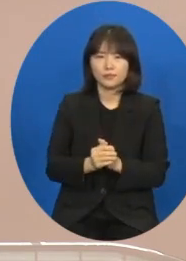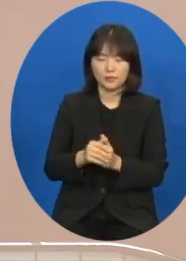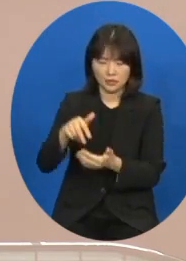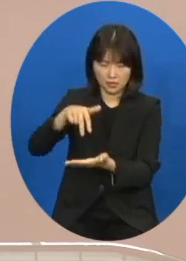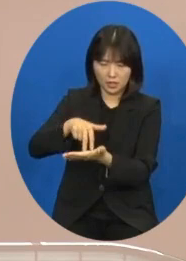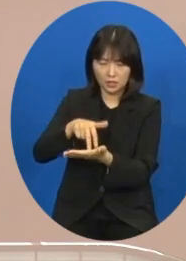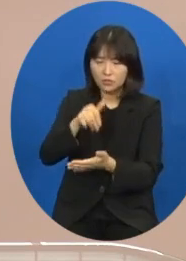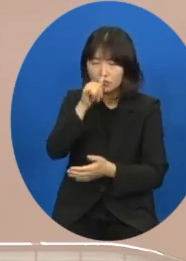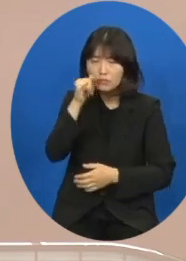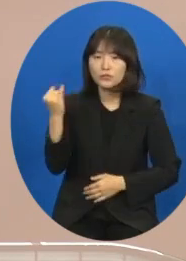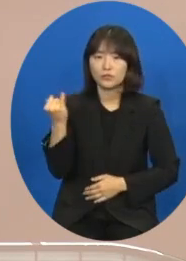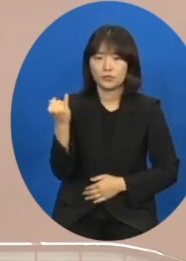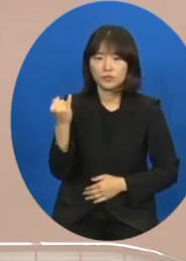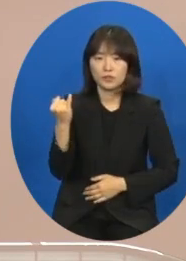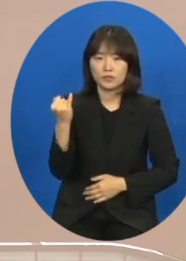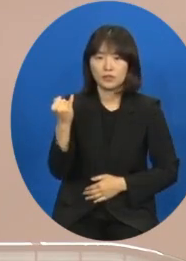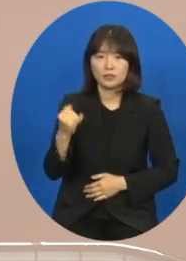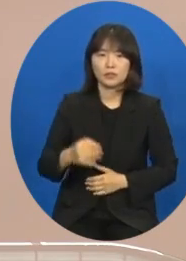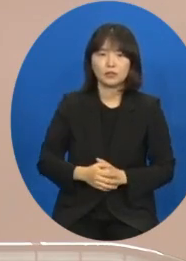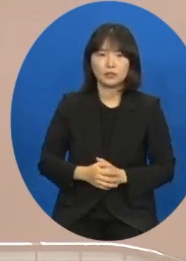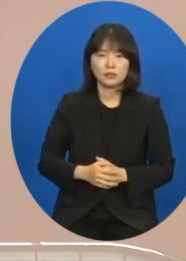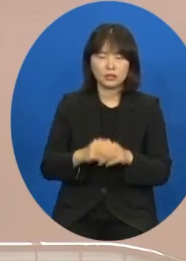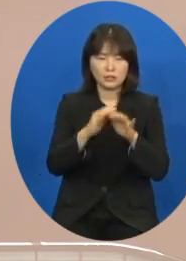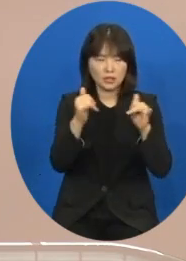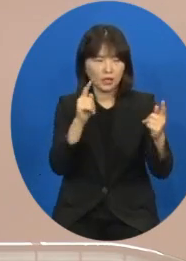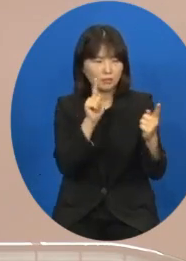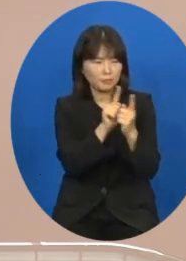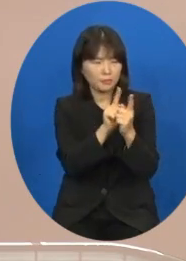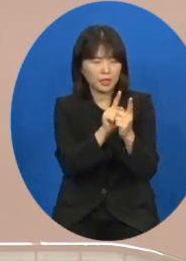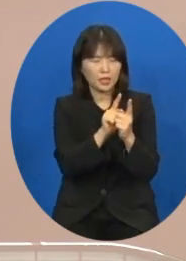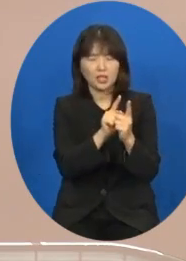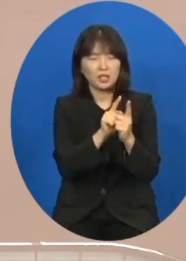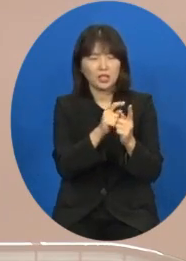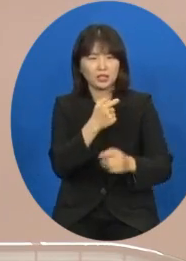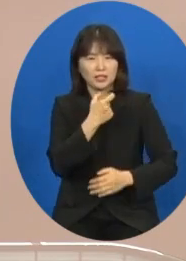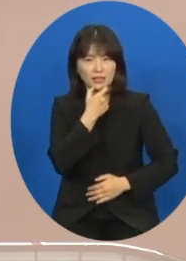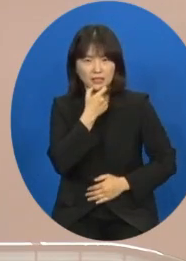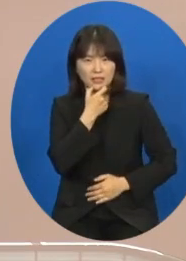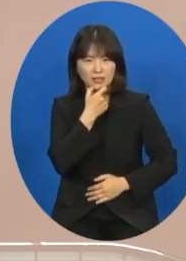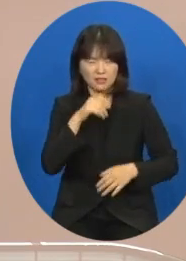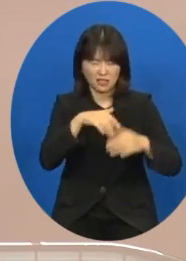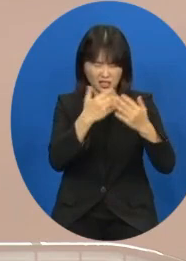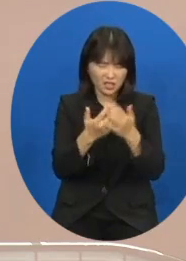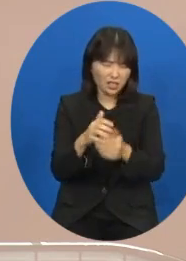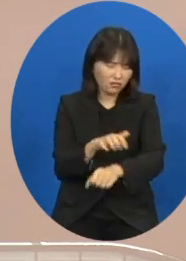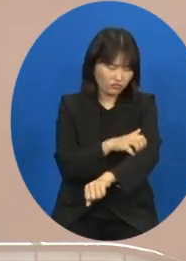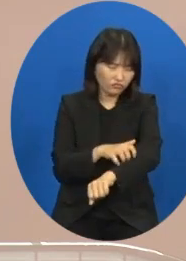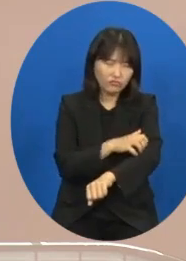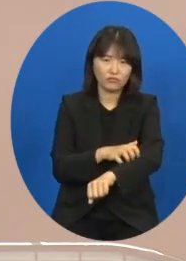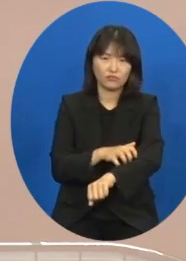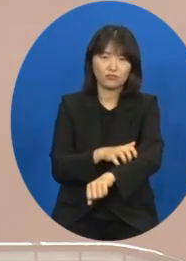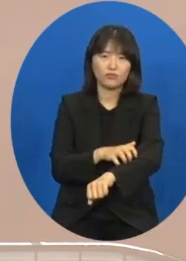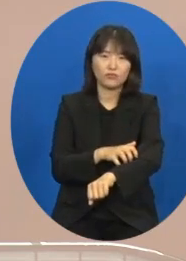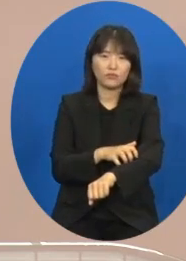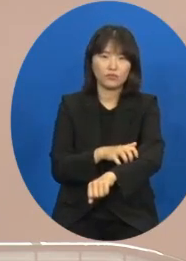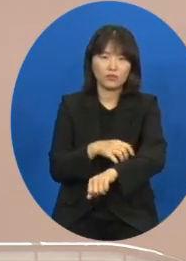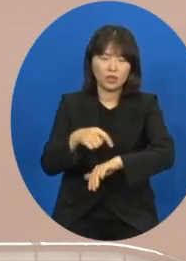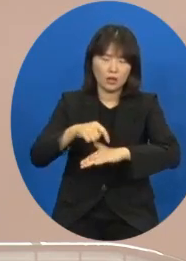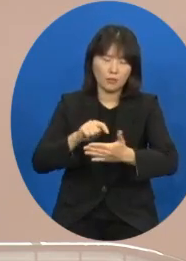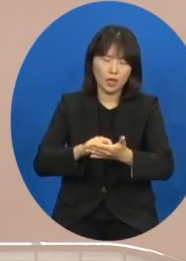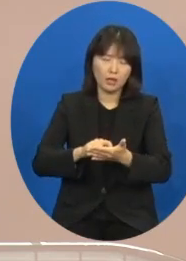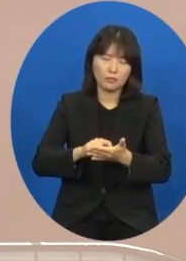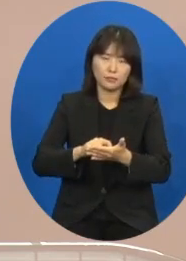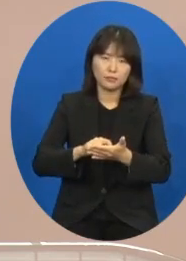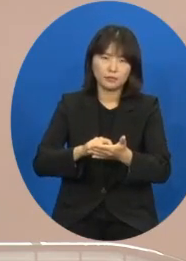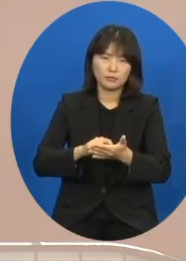사정을 가지고 있는 사람이니까 사람 만나는 게 싫은 거죠. 그죠? 모든 게다 귀찮고, 마음은 꽁꽁